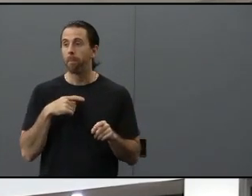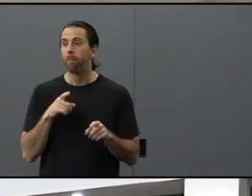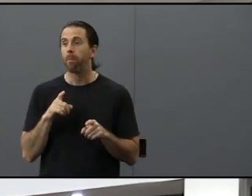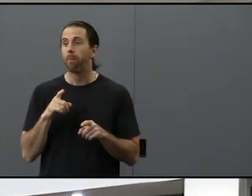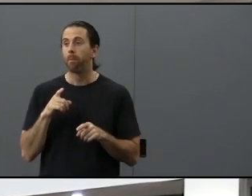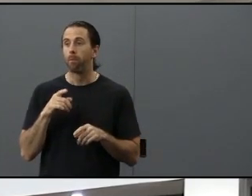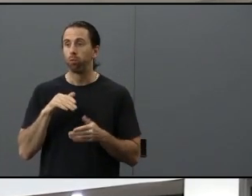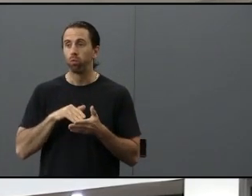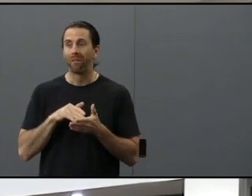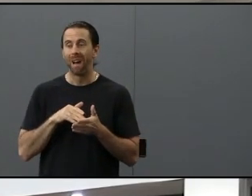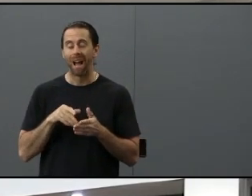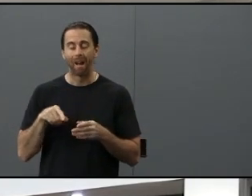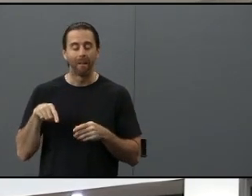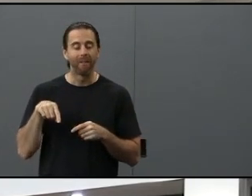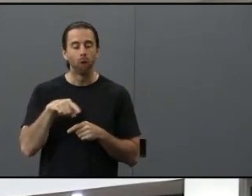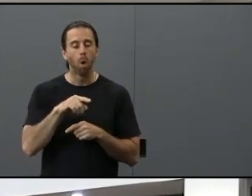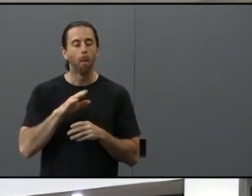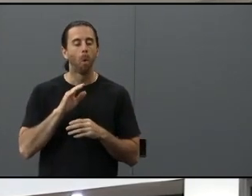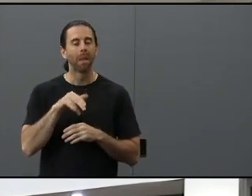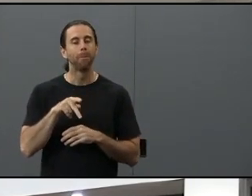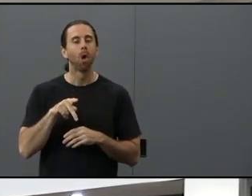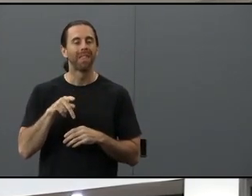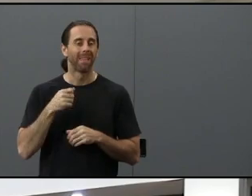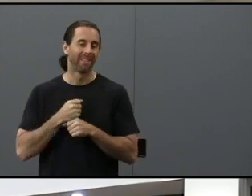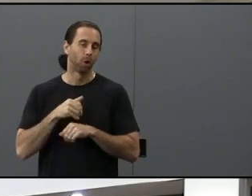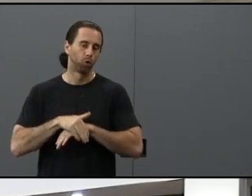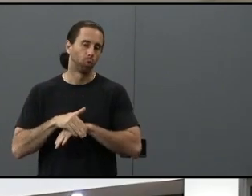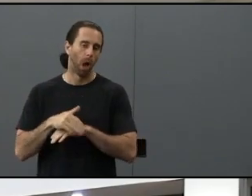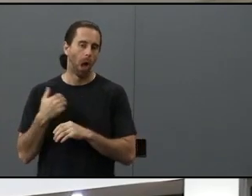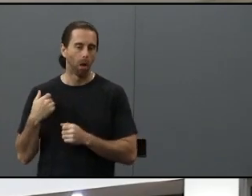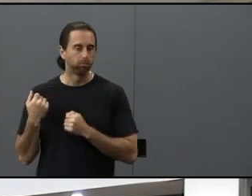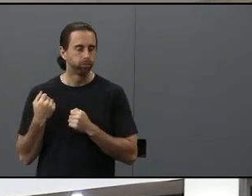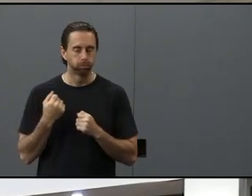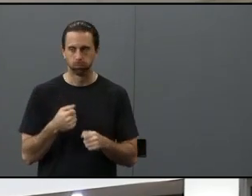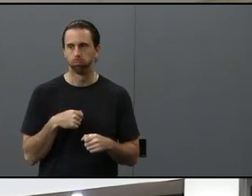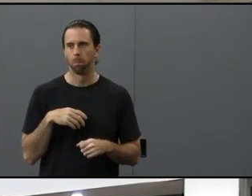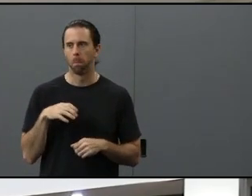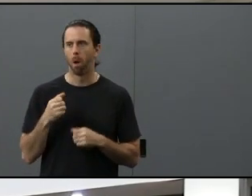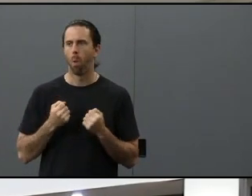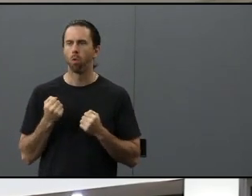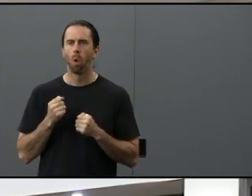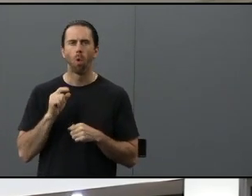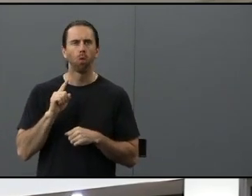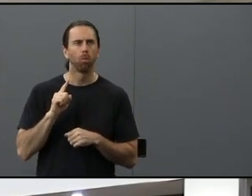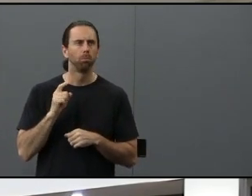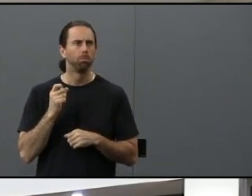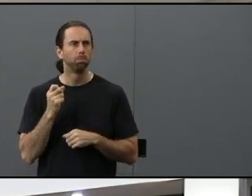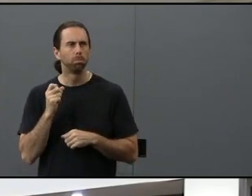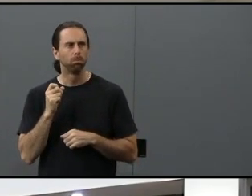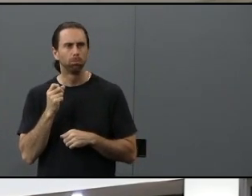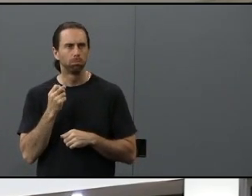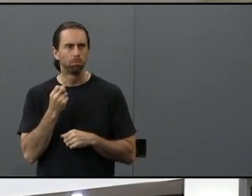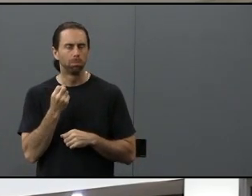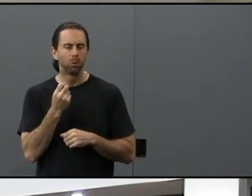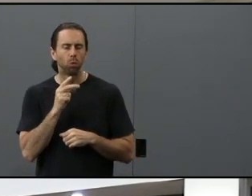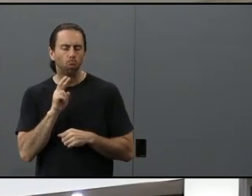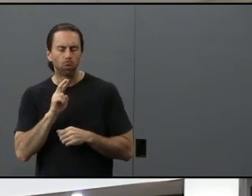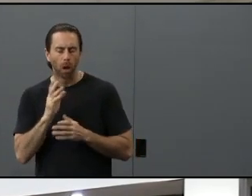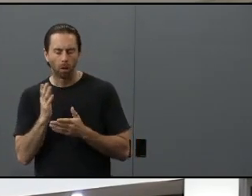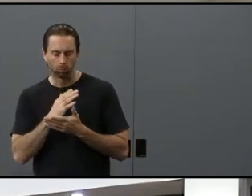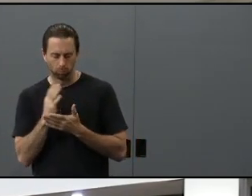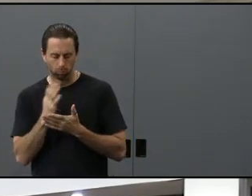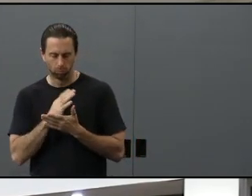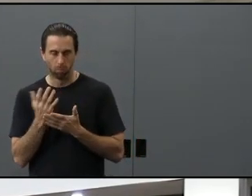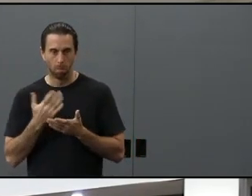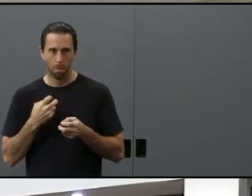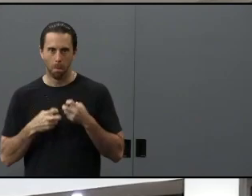cette routeel souvent pour tréveiller je travaille le soir donc je prends la voiture vers midi 1h 2h le problème devient de plus